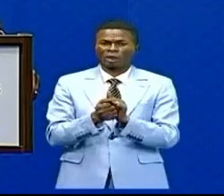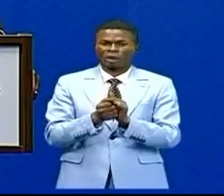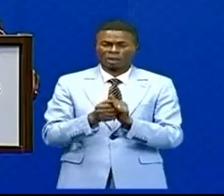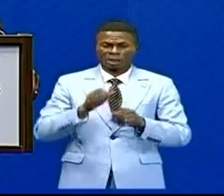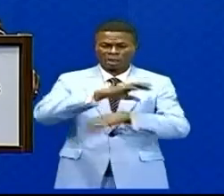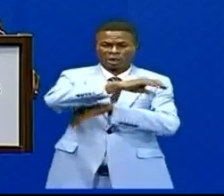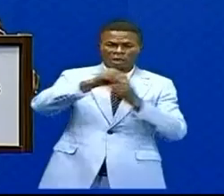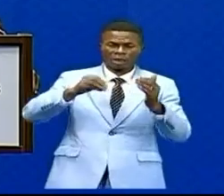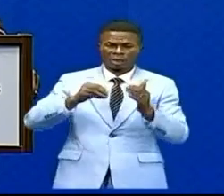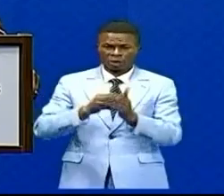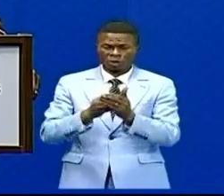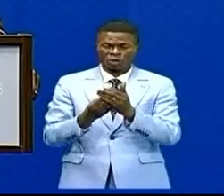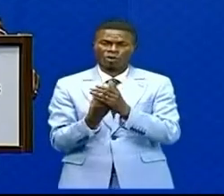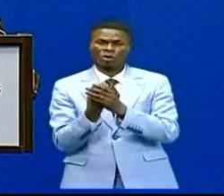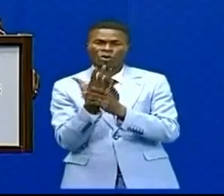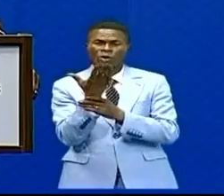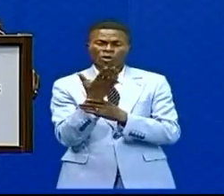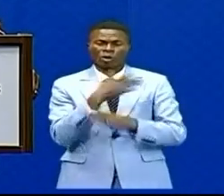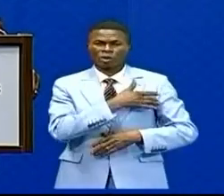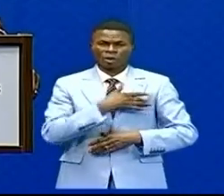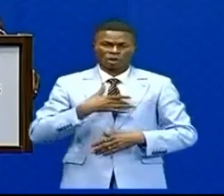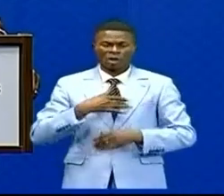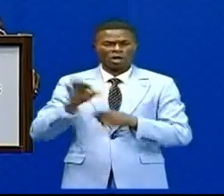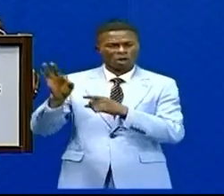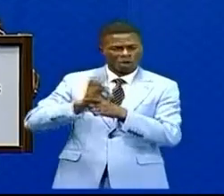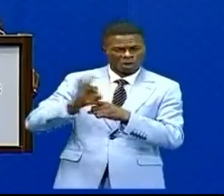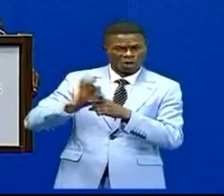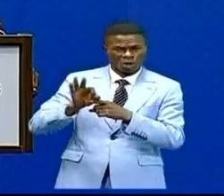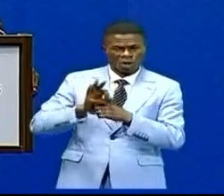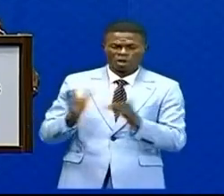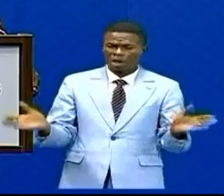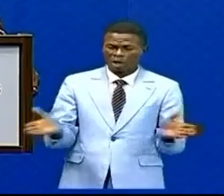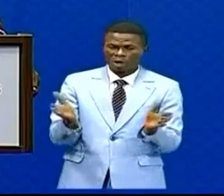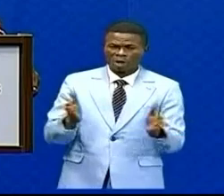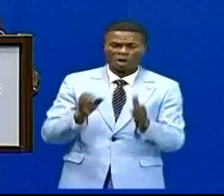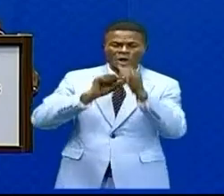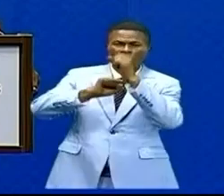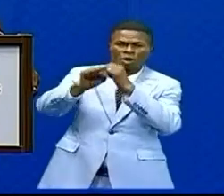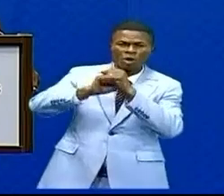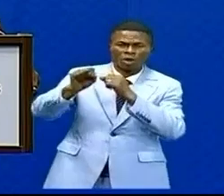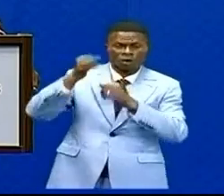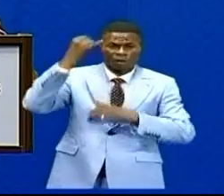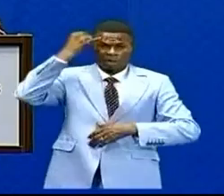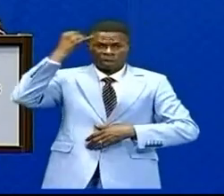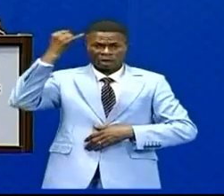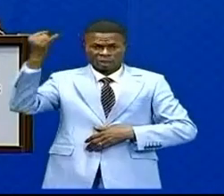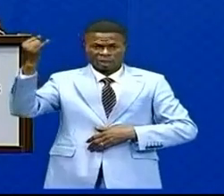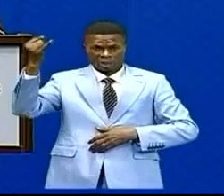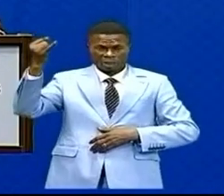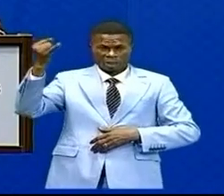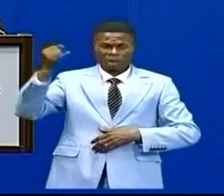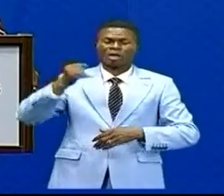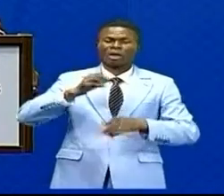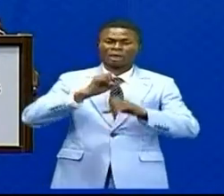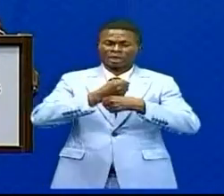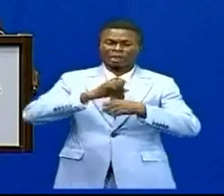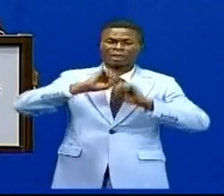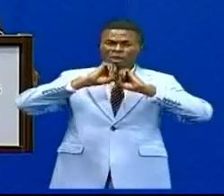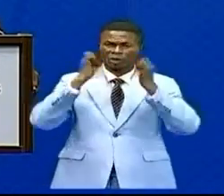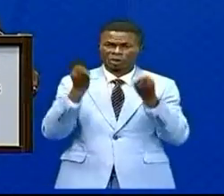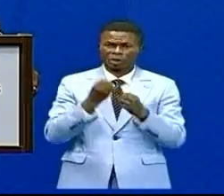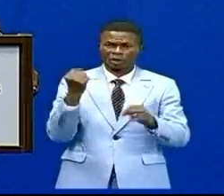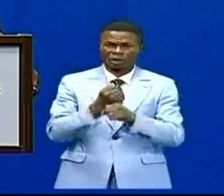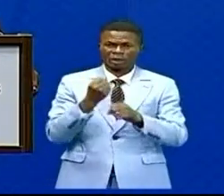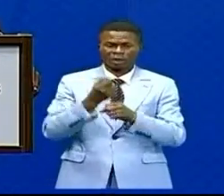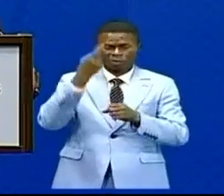centre d'incubation appelé à former, encadrer et promouvoir les initiatives entrepreneuriales de